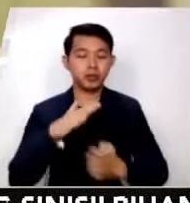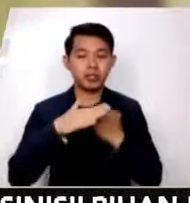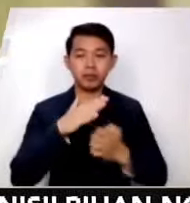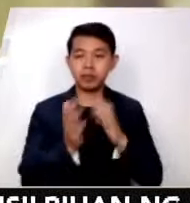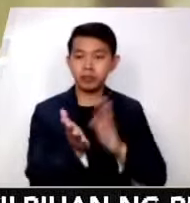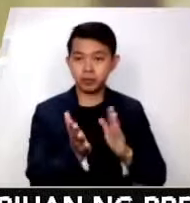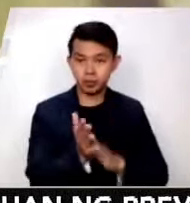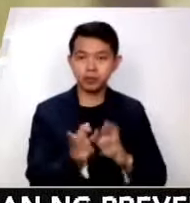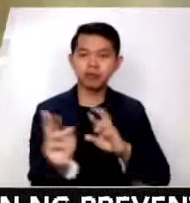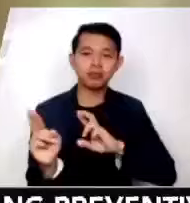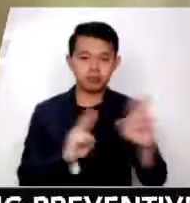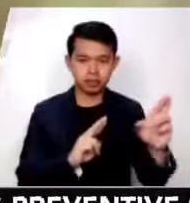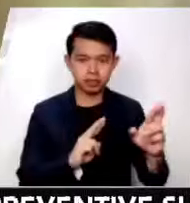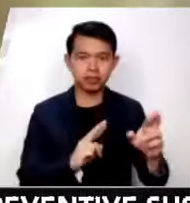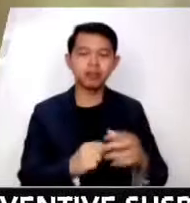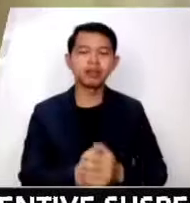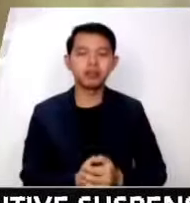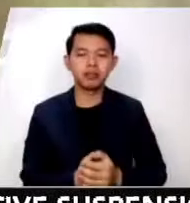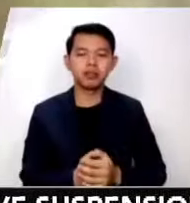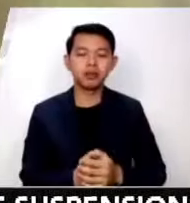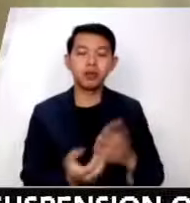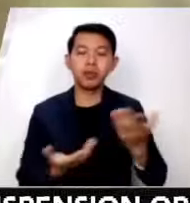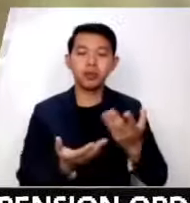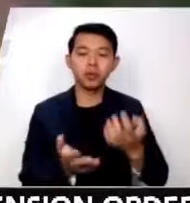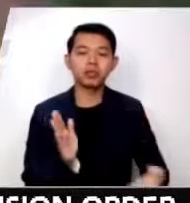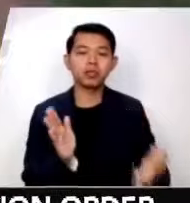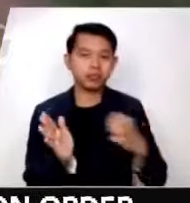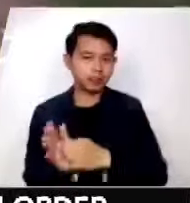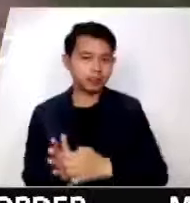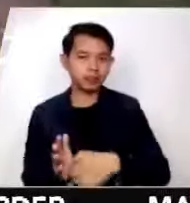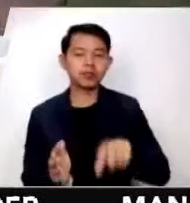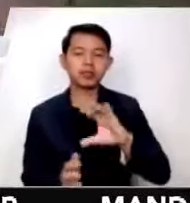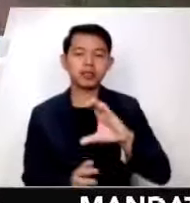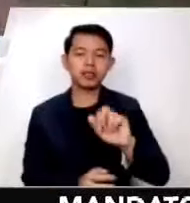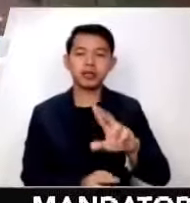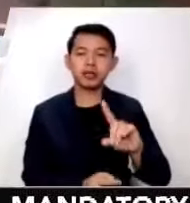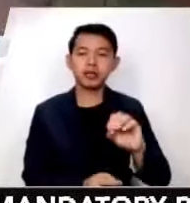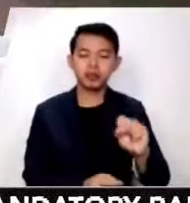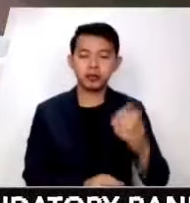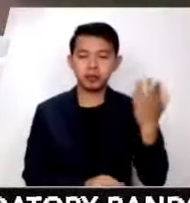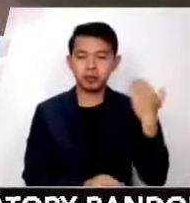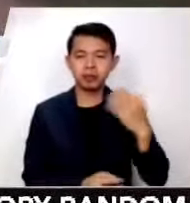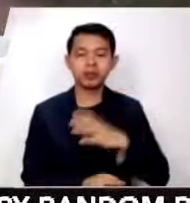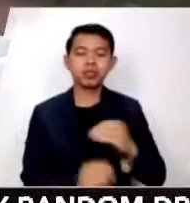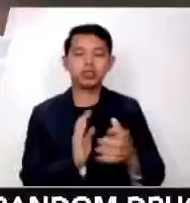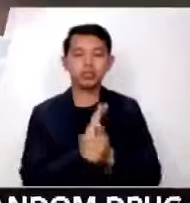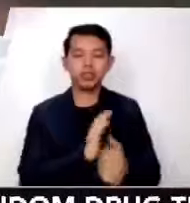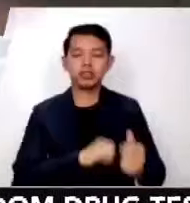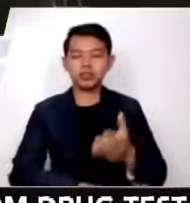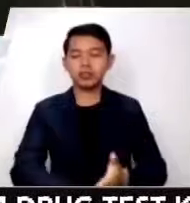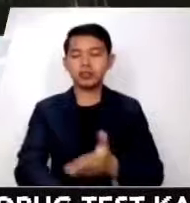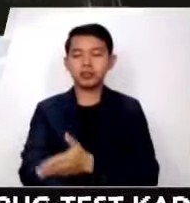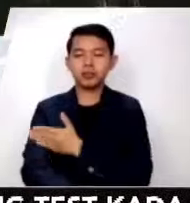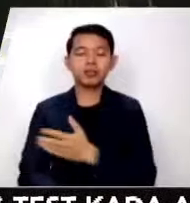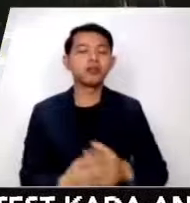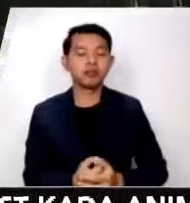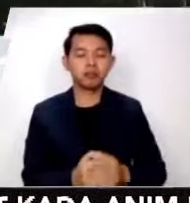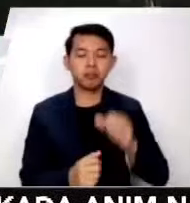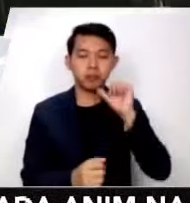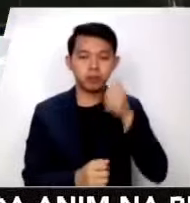at nahubog ang galing sa gymnastics ni Carlos. Alas 3 ng hapon bukas, magsisimula ang parada ng mga atleta sa